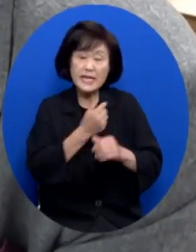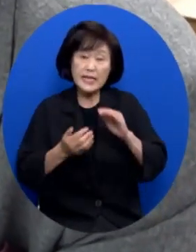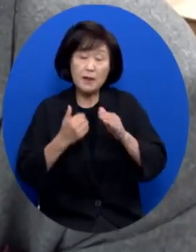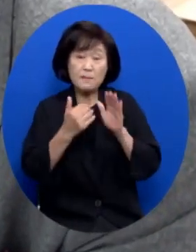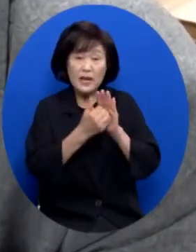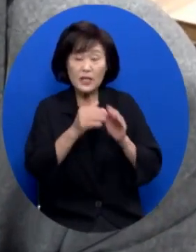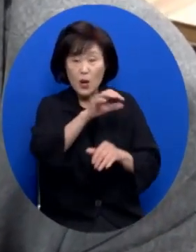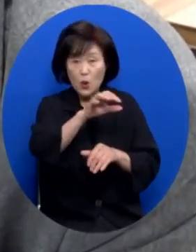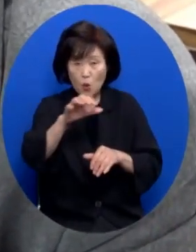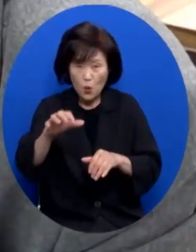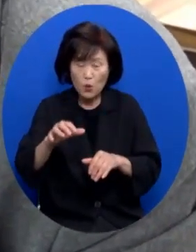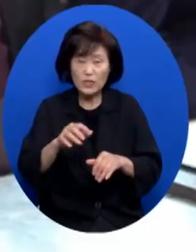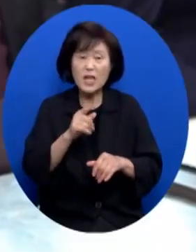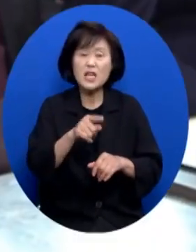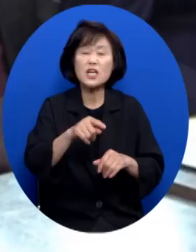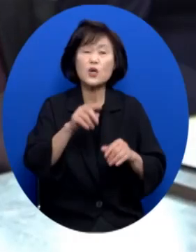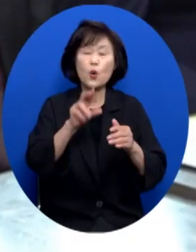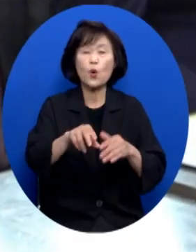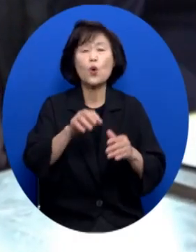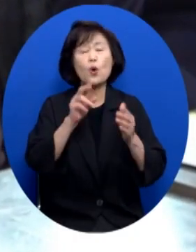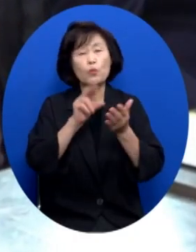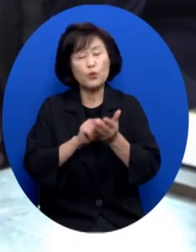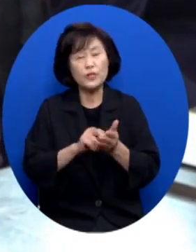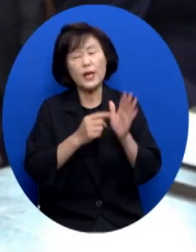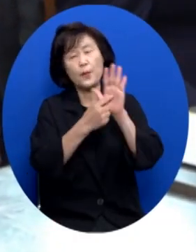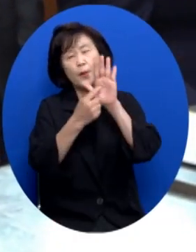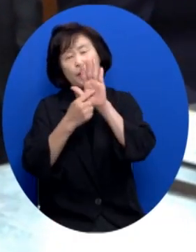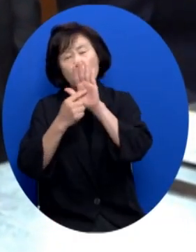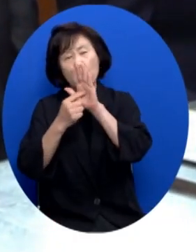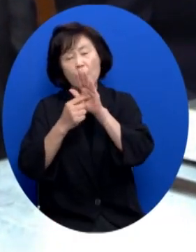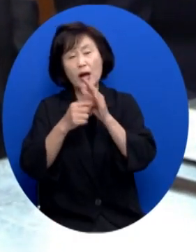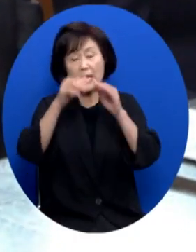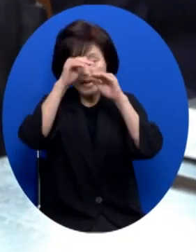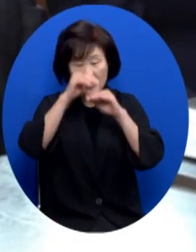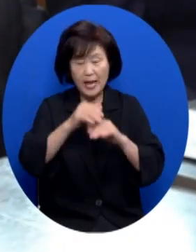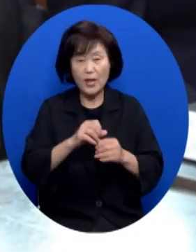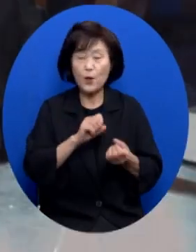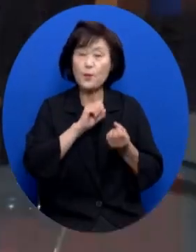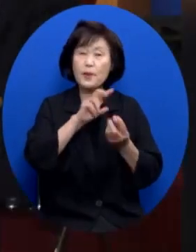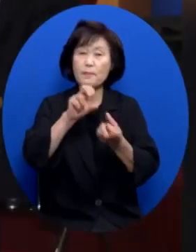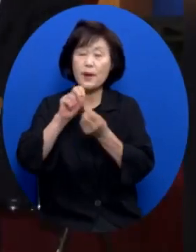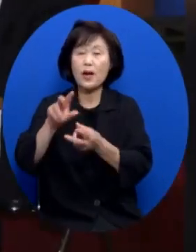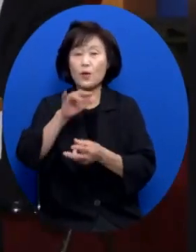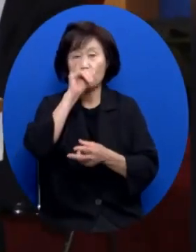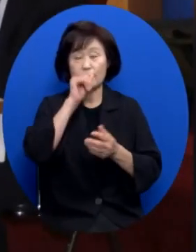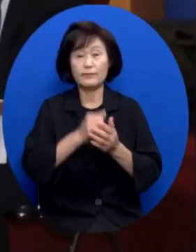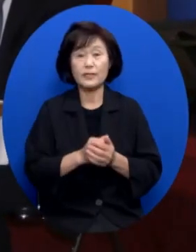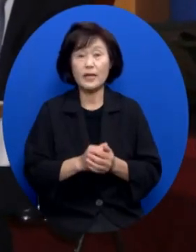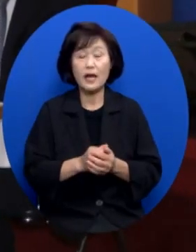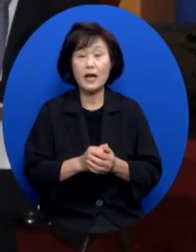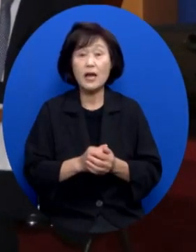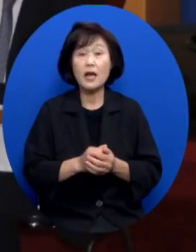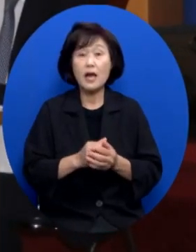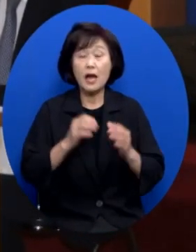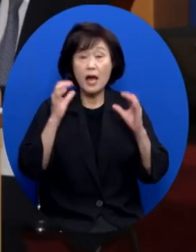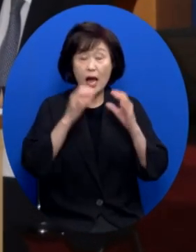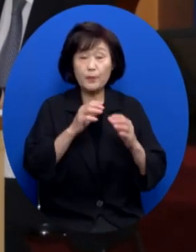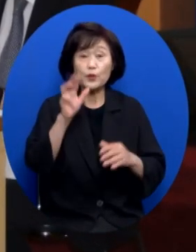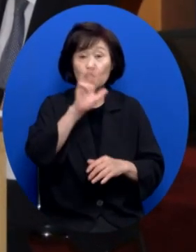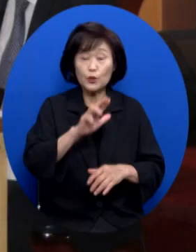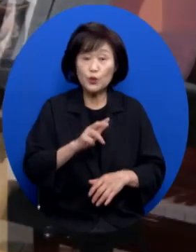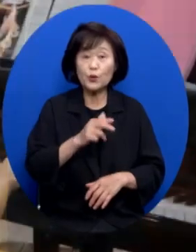보고 시 현리마을 문제를 적극 홍보해달라는 건 등의 안건을 제출할 예정입니다. 예장합동총회